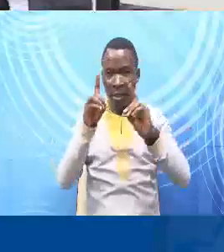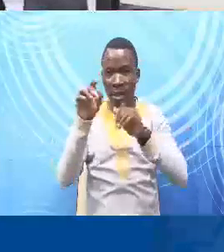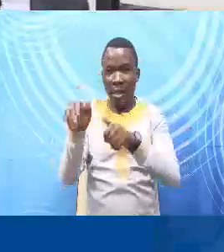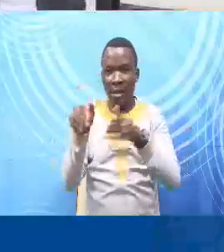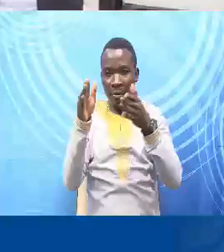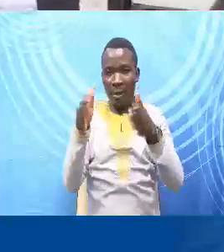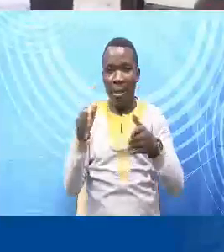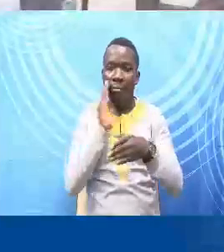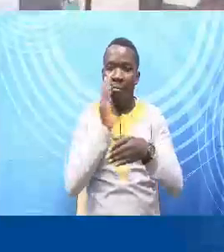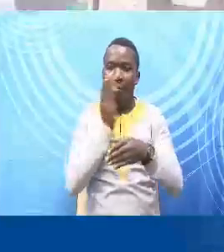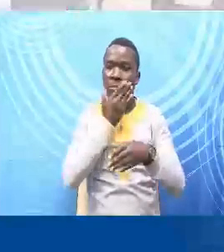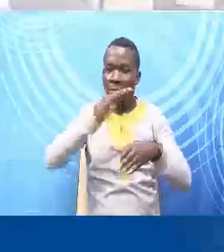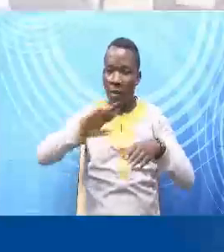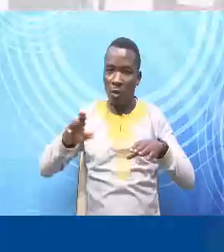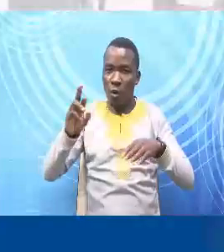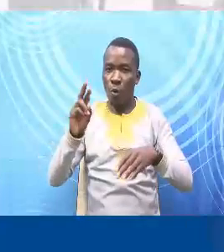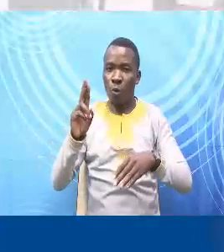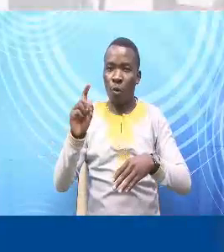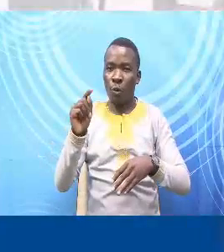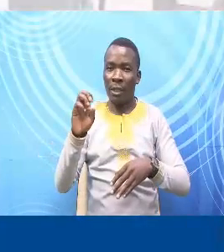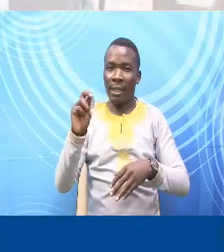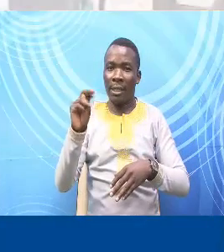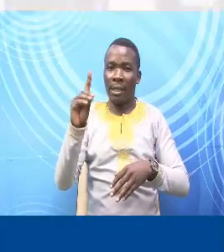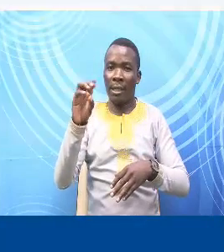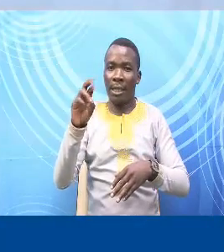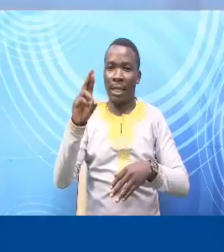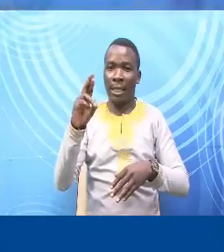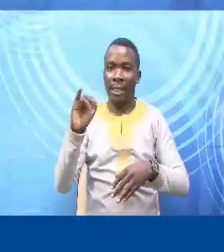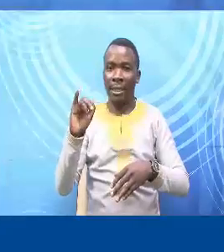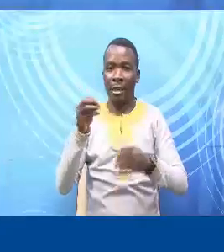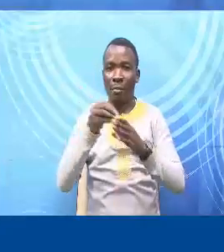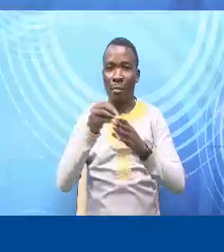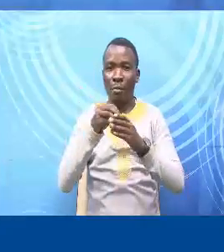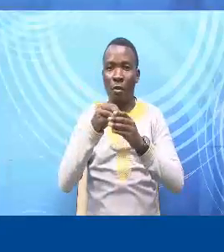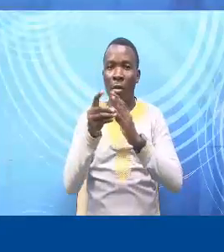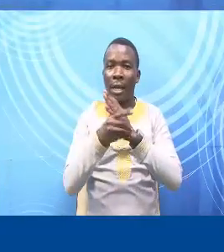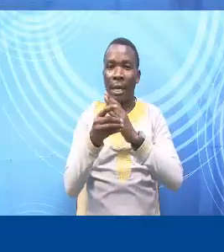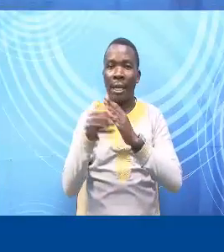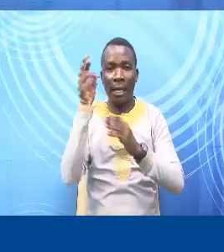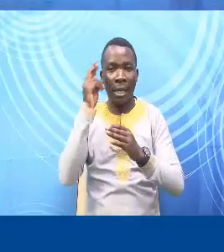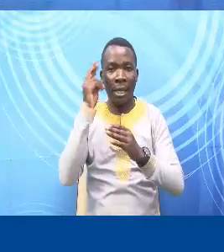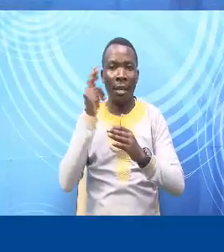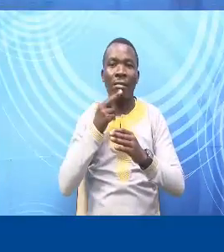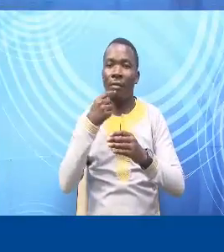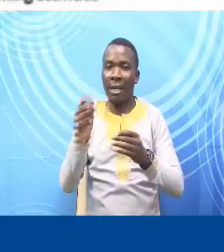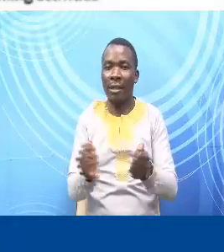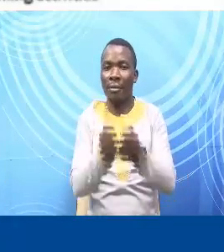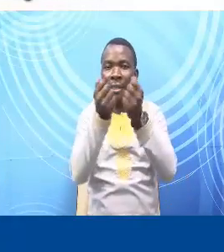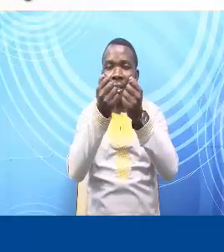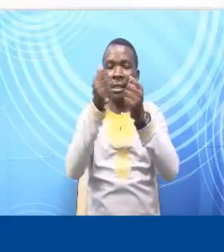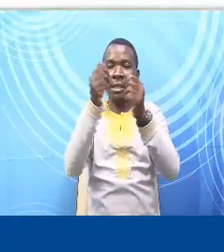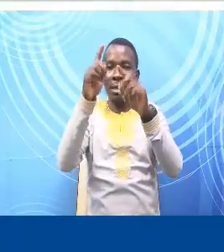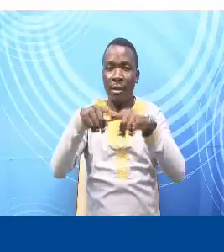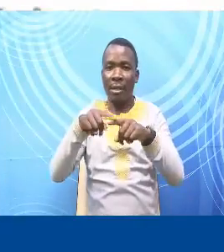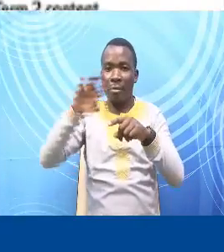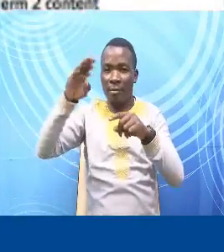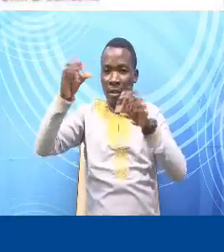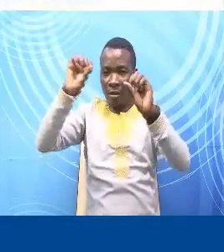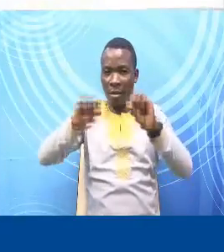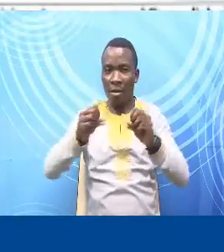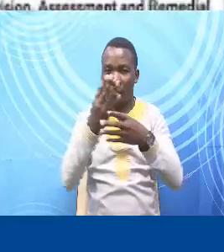abahinzi bo mu gishanga cya Rutindiri giherere mu karere ka Ruhango bavuga ko ibiza biterwa n'imisozi ihanamye bibatera igihombo naho